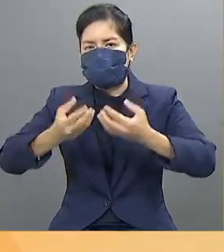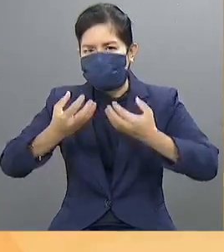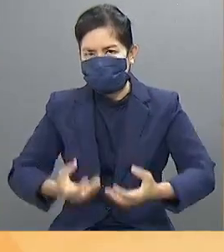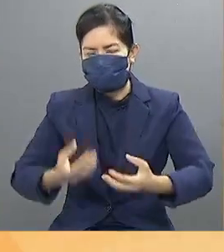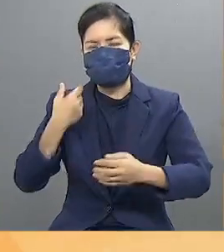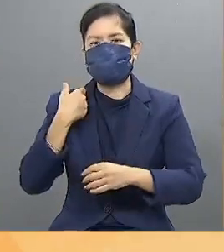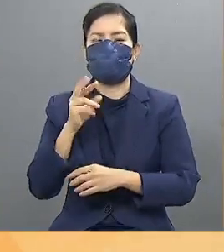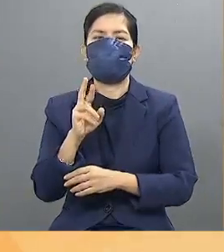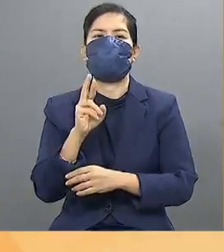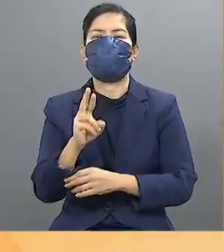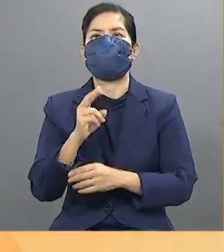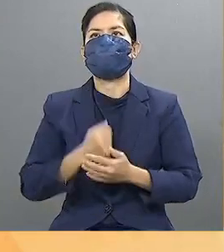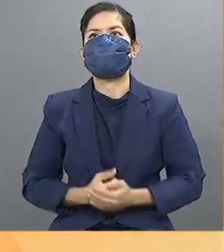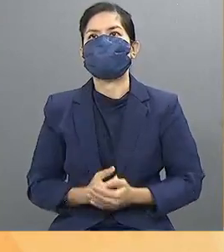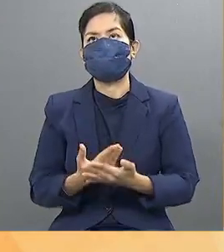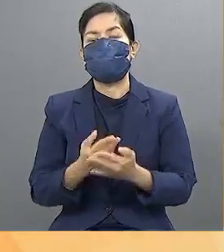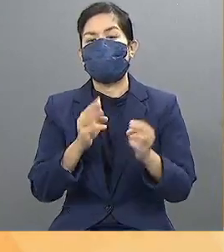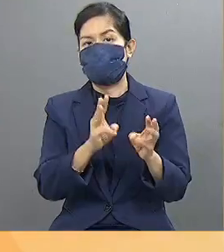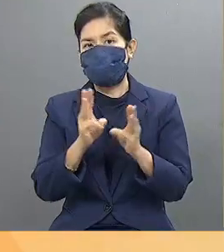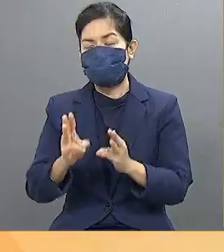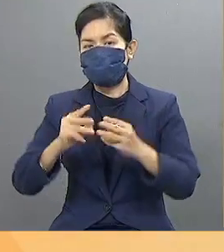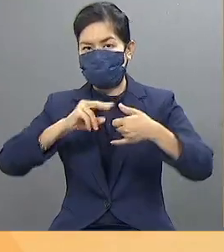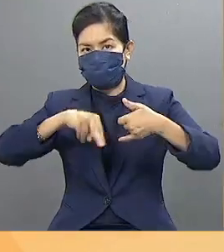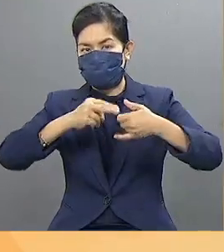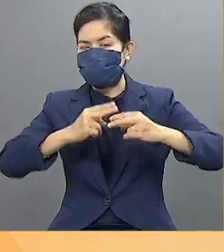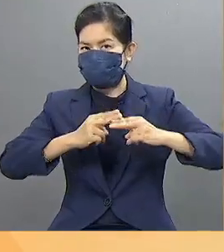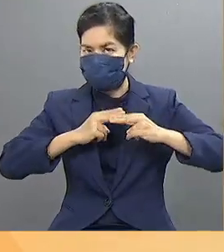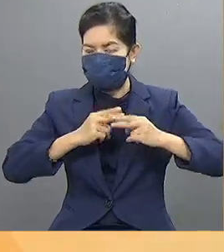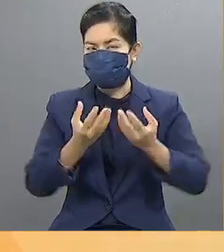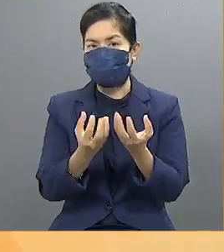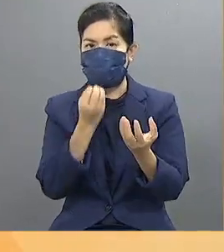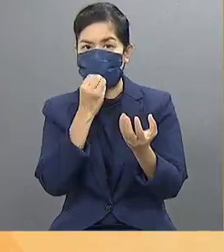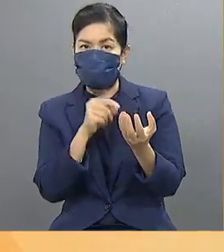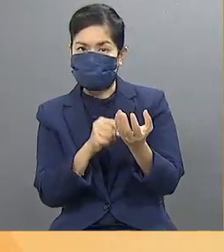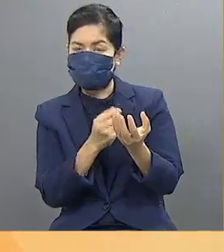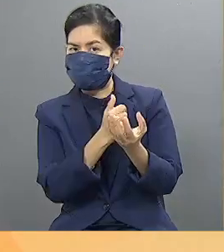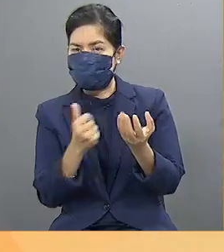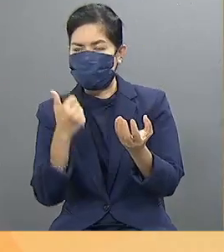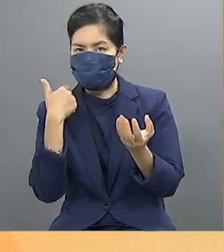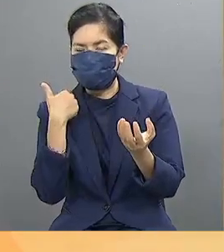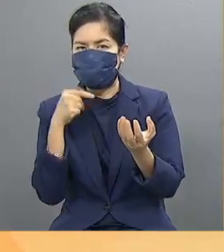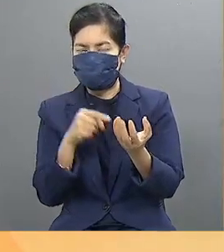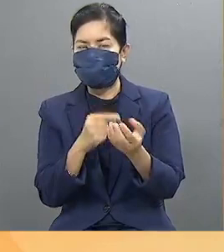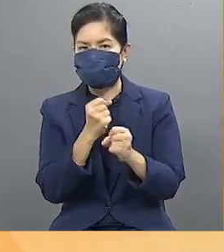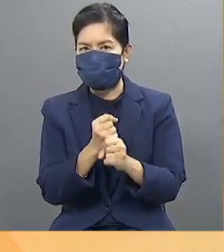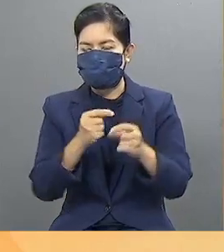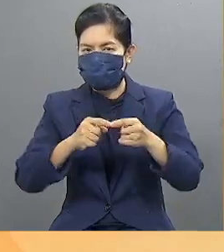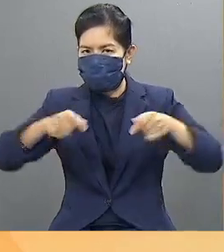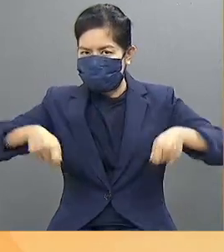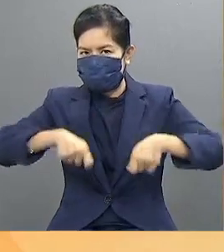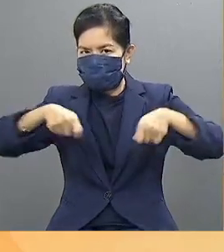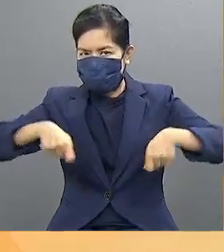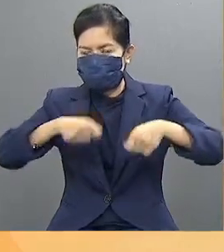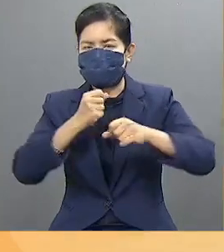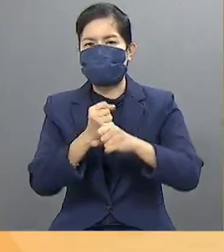ที่ต้องดูแลสุขภาพนะครับแล้วก็กินอาหารที่สุกสะอาดร้อนปรุงใหม่นะครับ เพราะว่าโรคไตเรื้อรังถือเป็น1